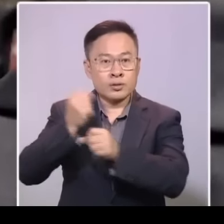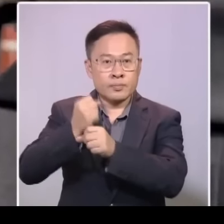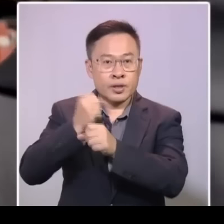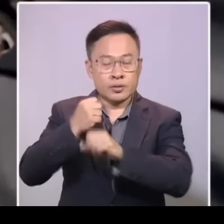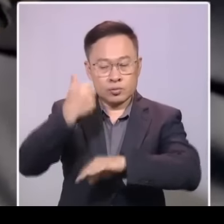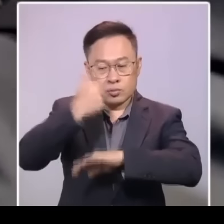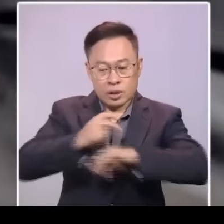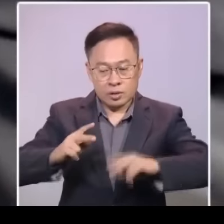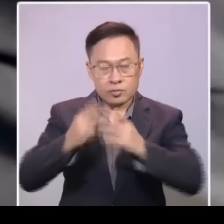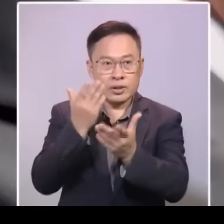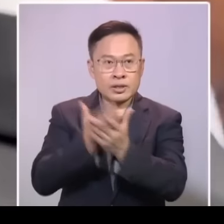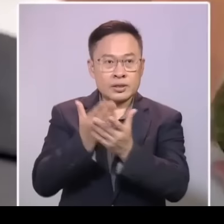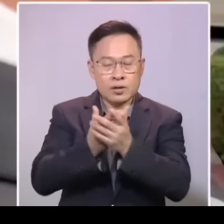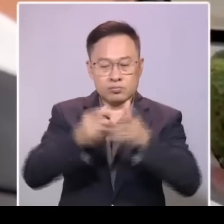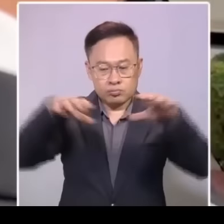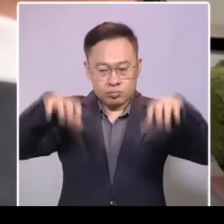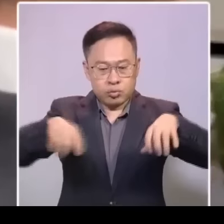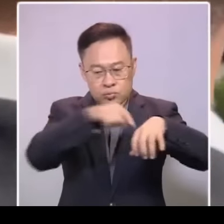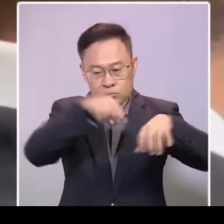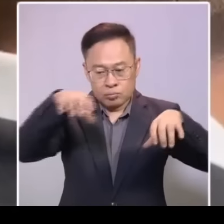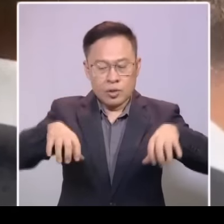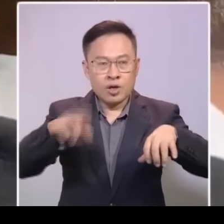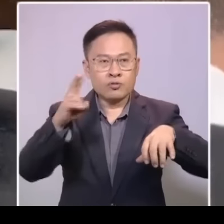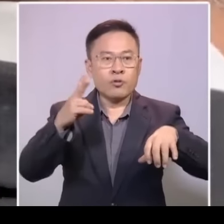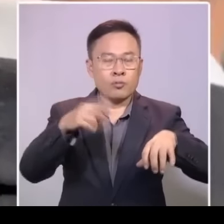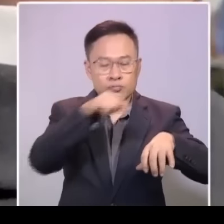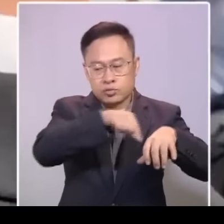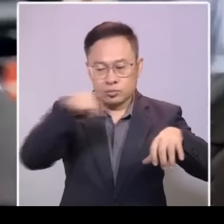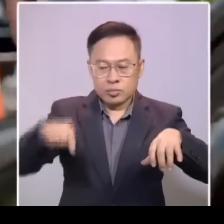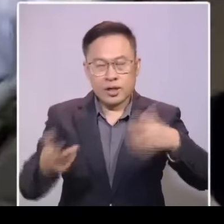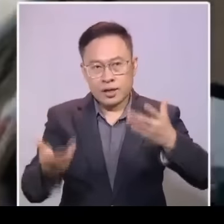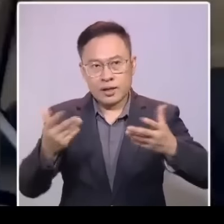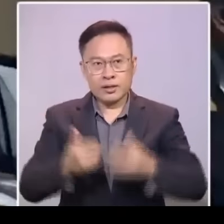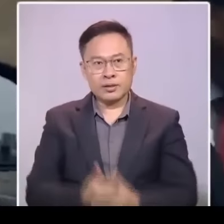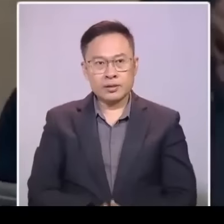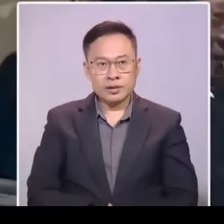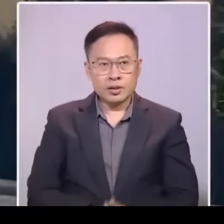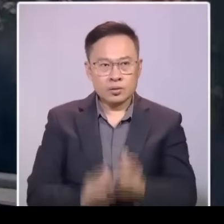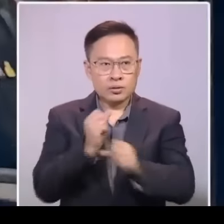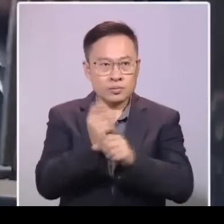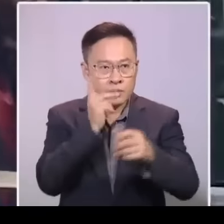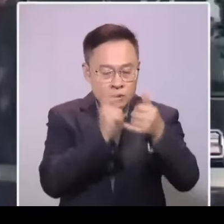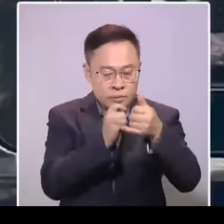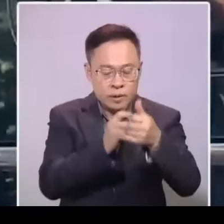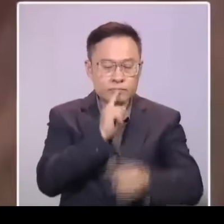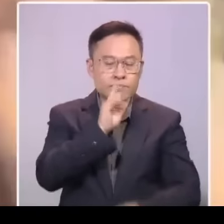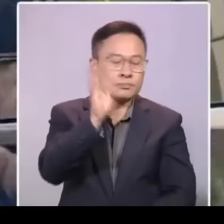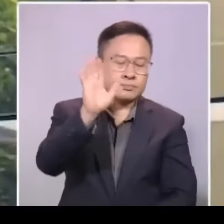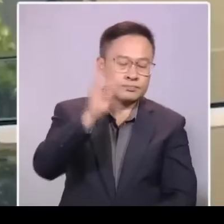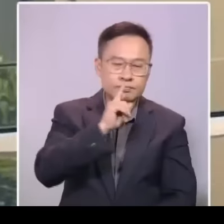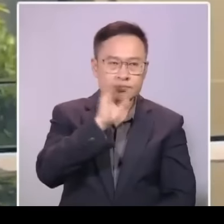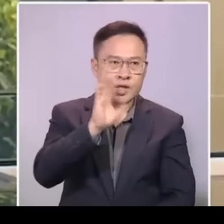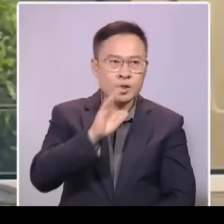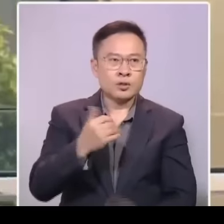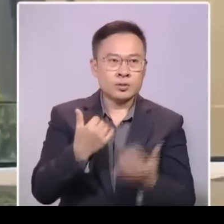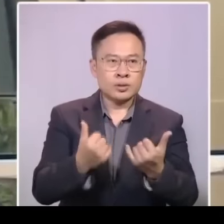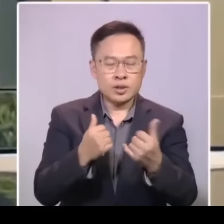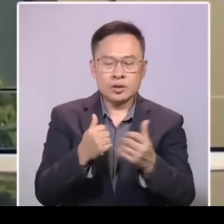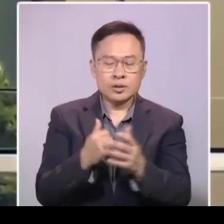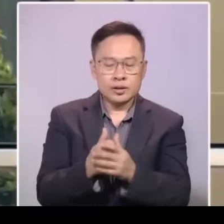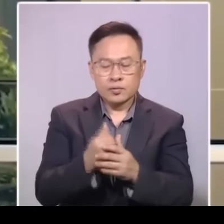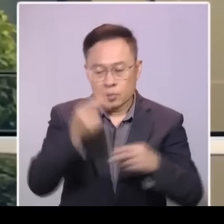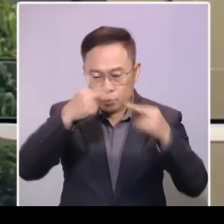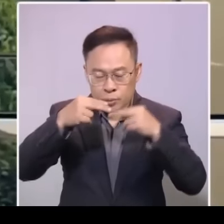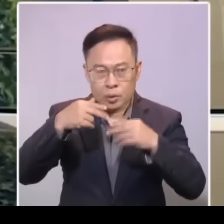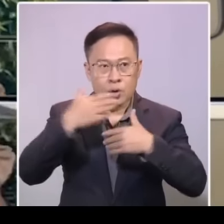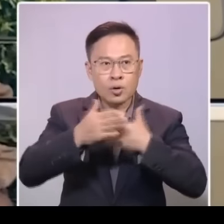ดดันพอสมควรผู้สื่อข่าวพยายามจะขอสัมภาษณ์แต่ว่านายพิชัยปฏิเสธนะคะบอกว่าตอนนี้ยังไม่สะดวกส่วนห้องทำ